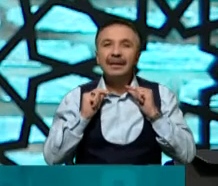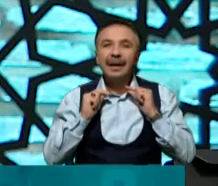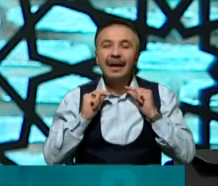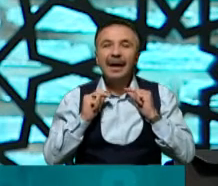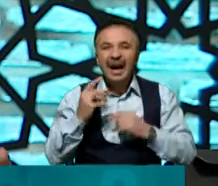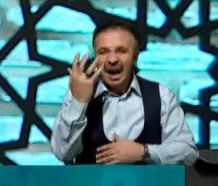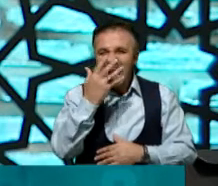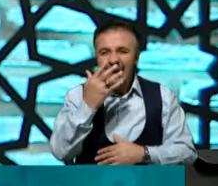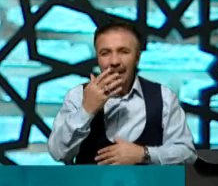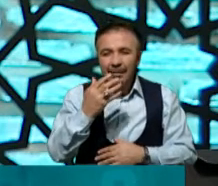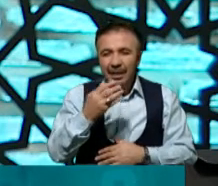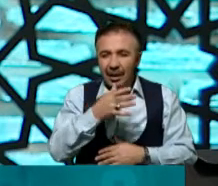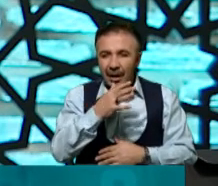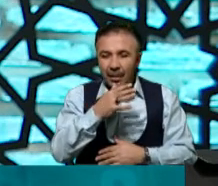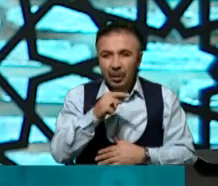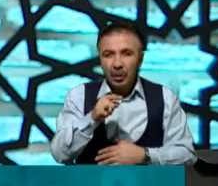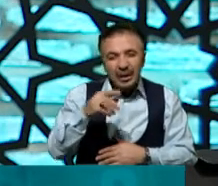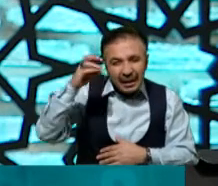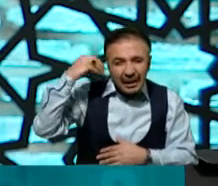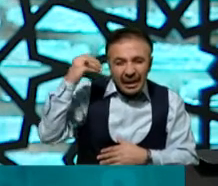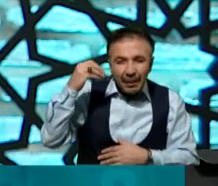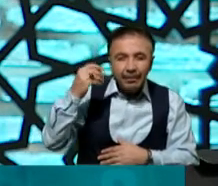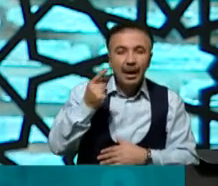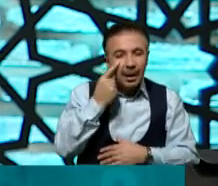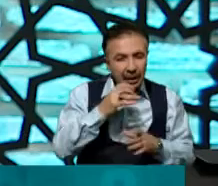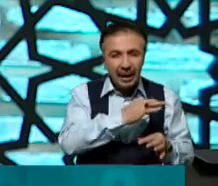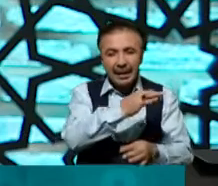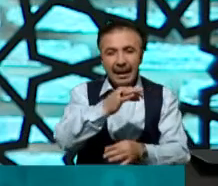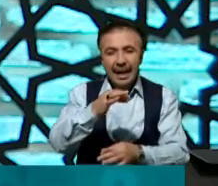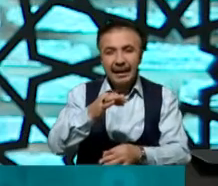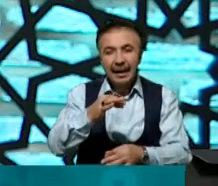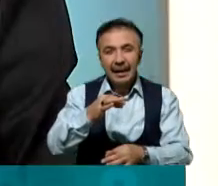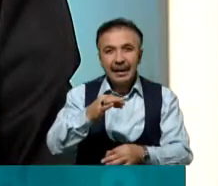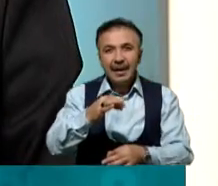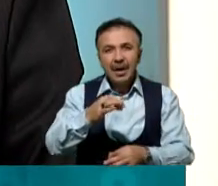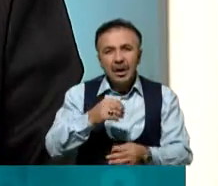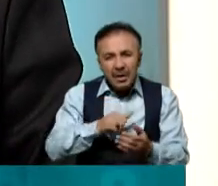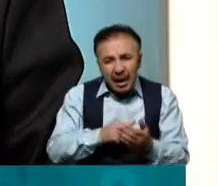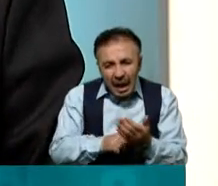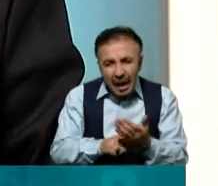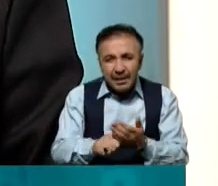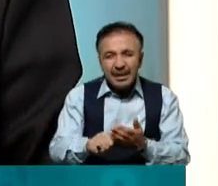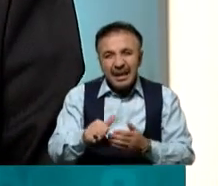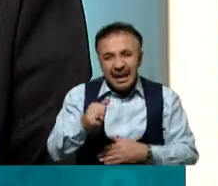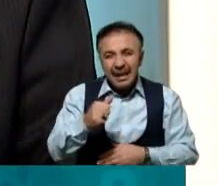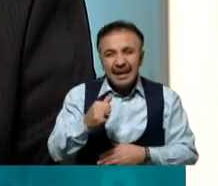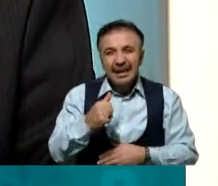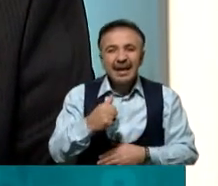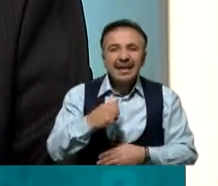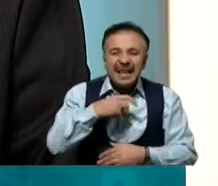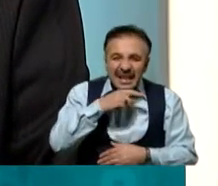Bu tarz bir oluşumda dini nikah kıymakta sakınca var mıdır demiş. Nikahı tarif edelim. Nikah